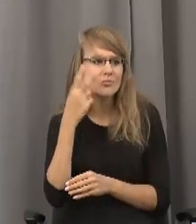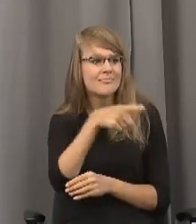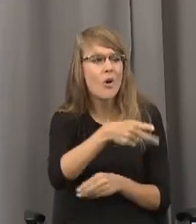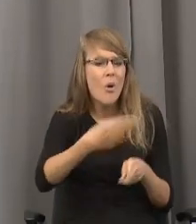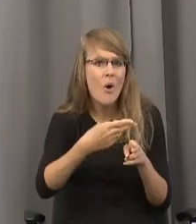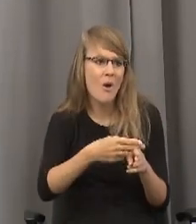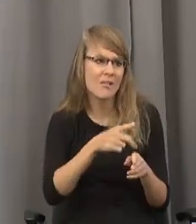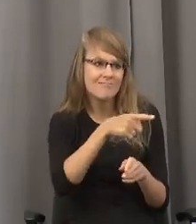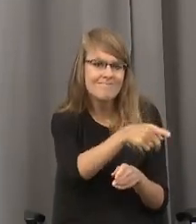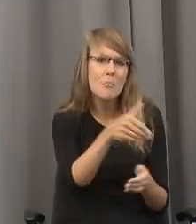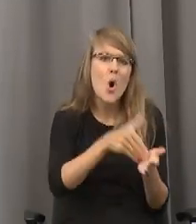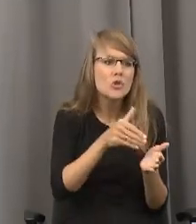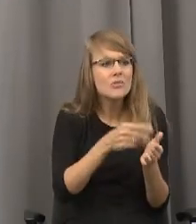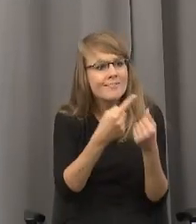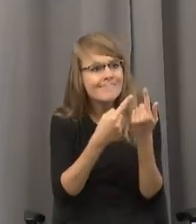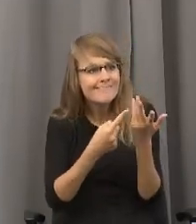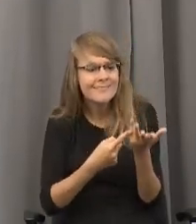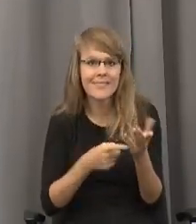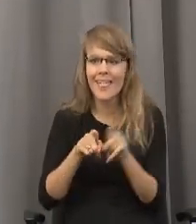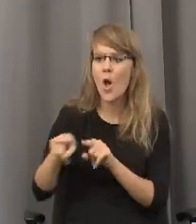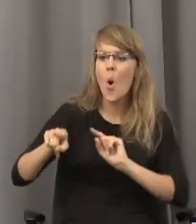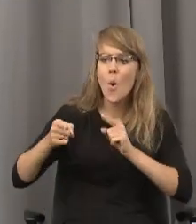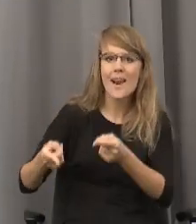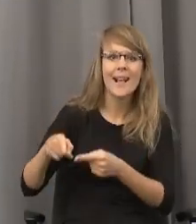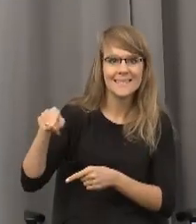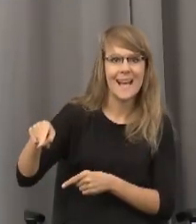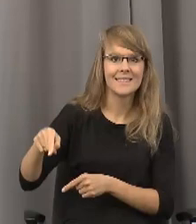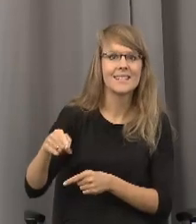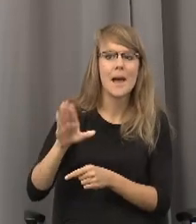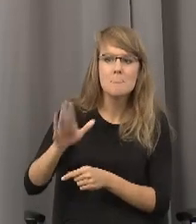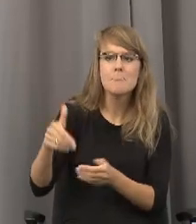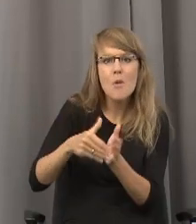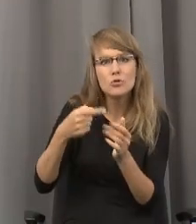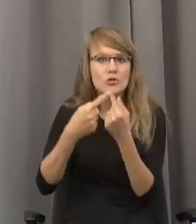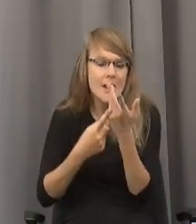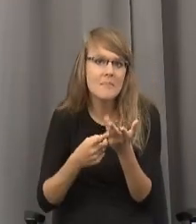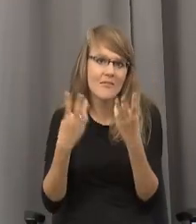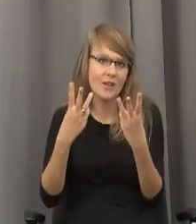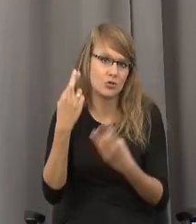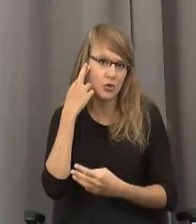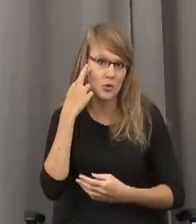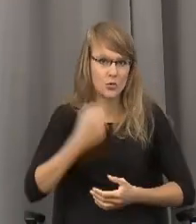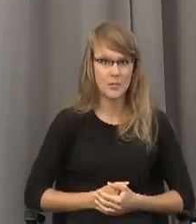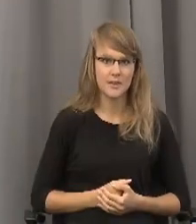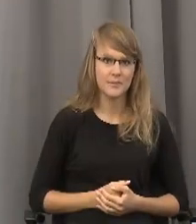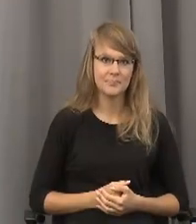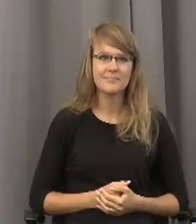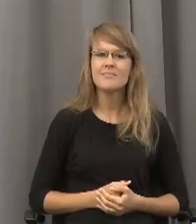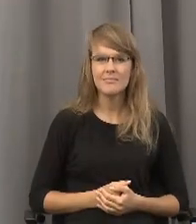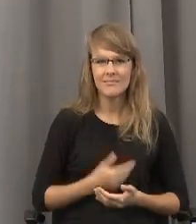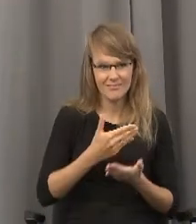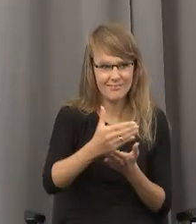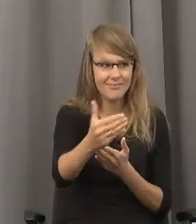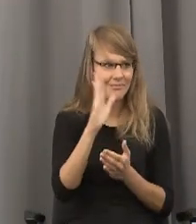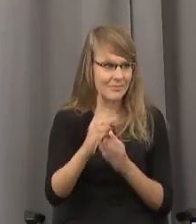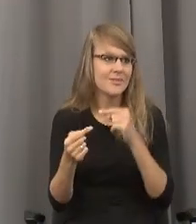zrozumienie również potrzeb organizacji alzheimerowskich. Na pewno w dyskusji wiele jeszcze